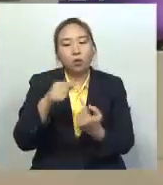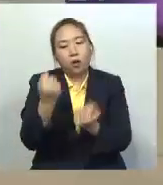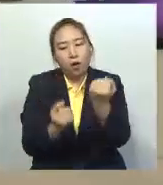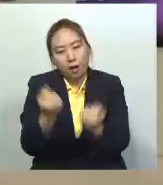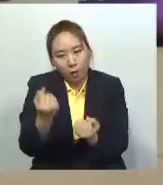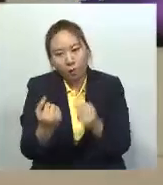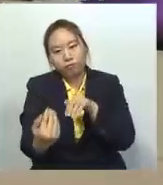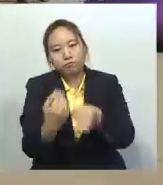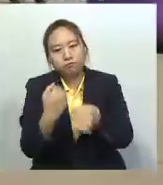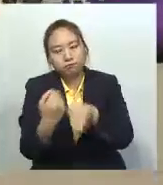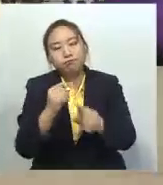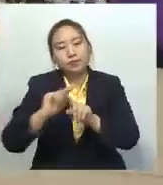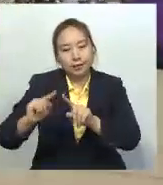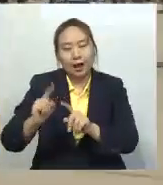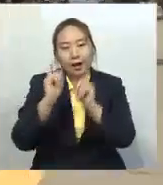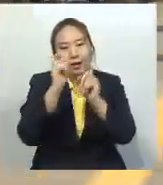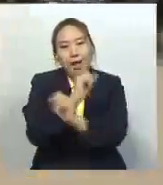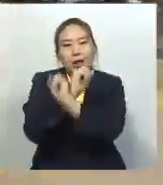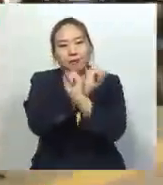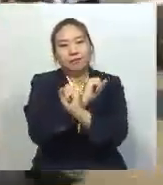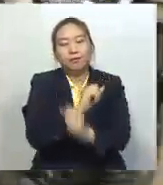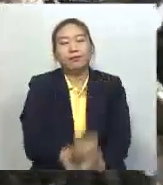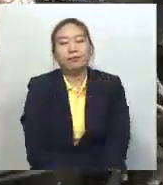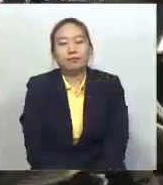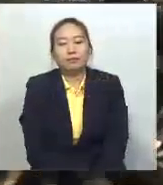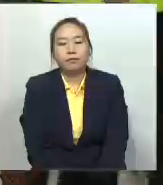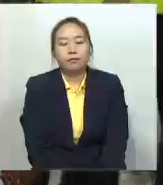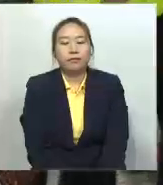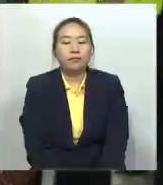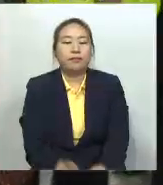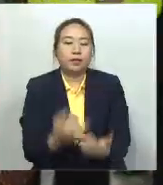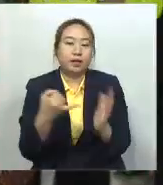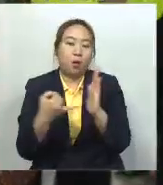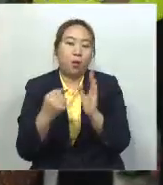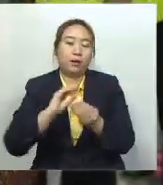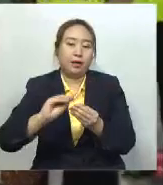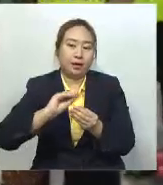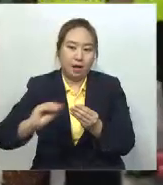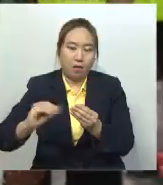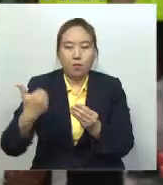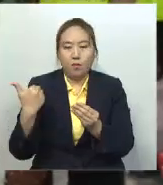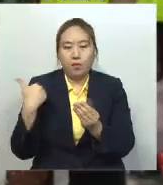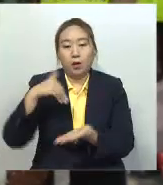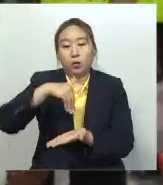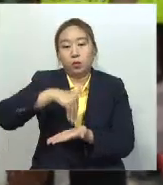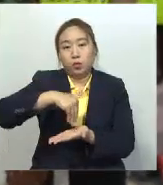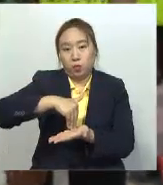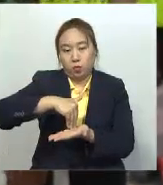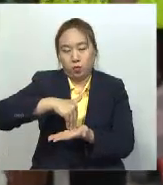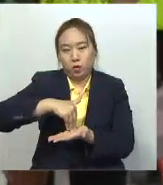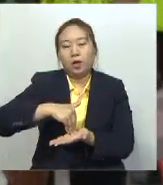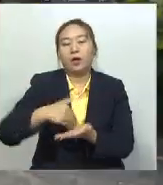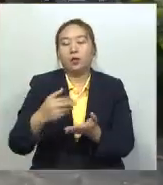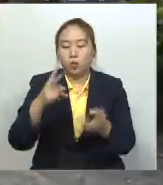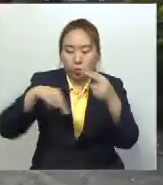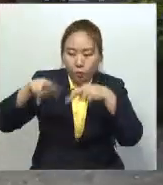ใช้รถใช้ถนนในการเดินทางอย่างปลอดภัยนะครับส่วนที่จังหวัดฉะเชิงเทรานะครับก็มีการเปิดศูนย์อำนวยความสะดวก